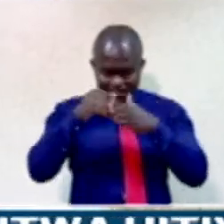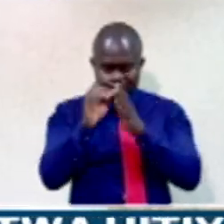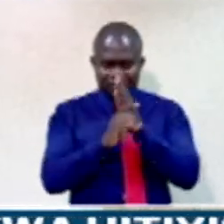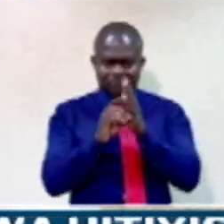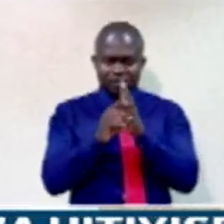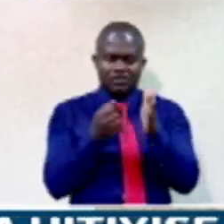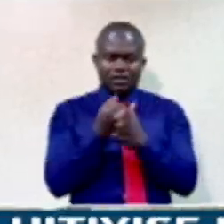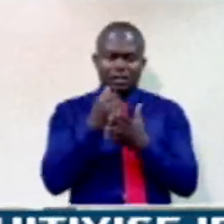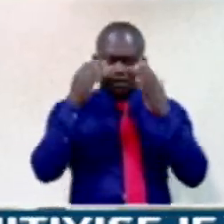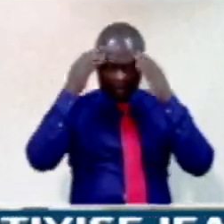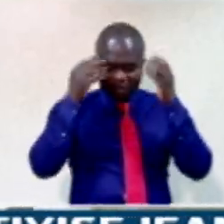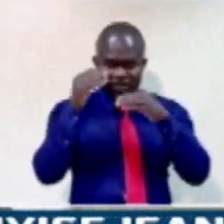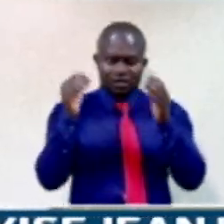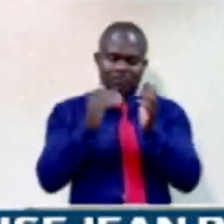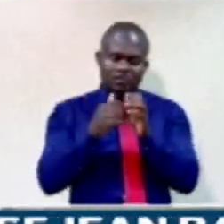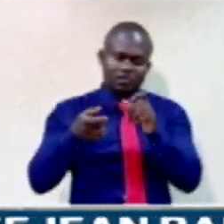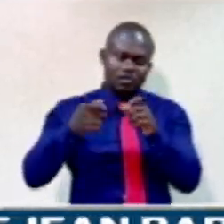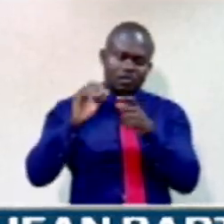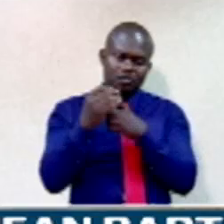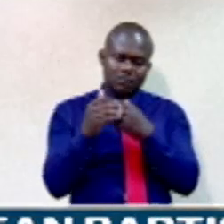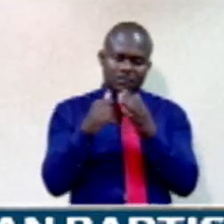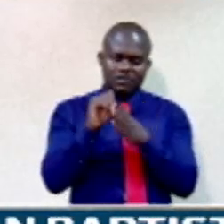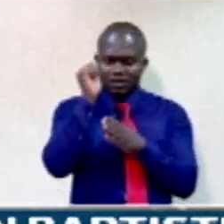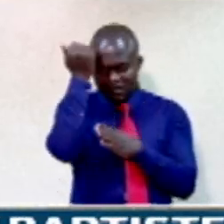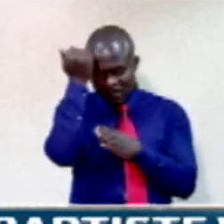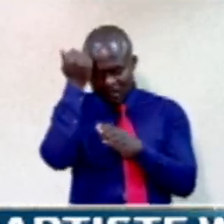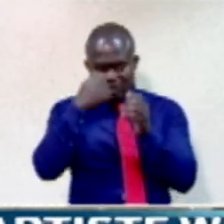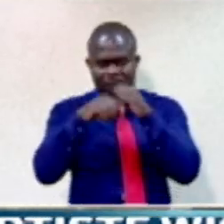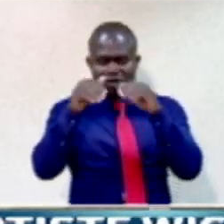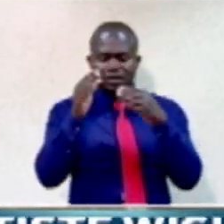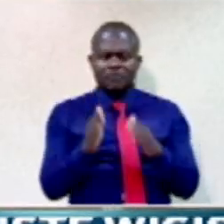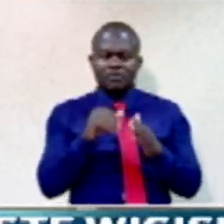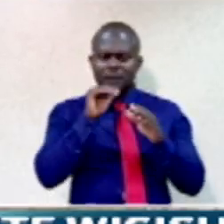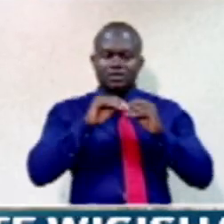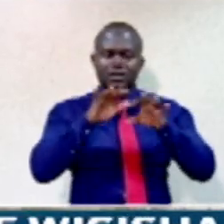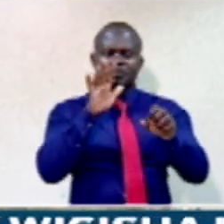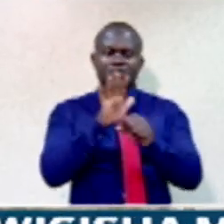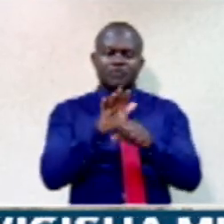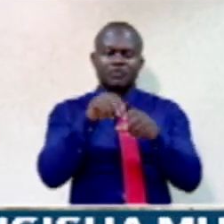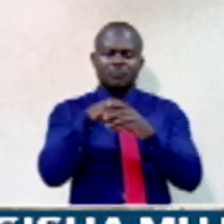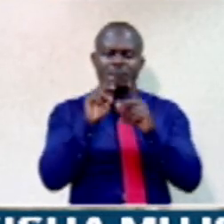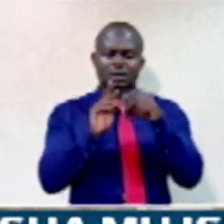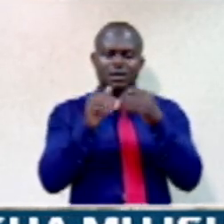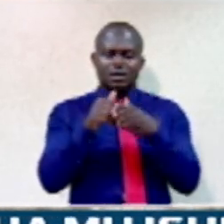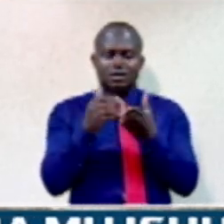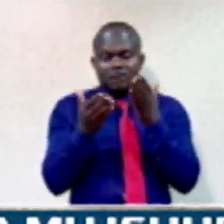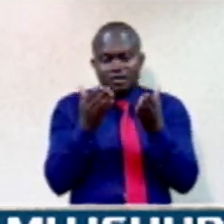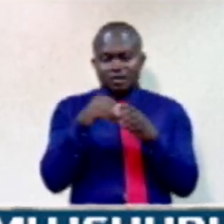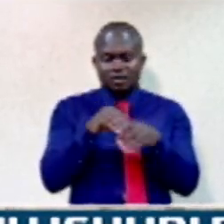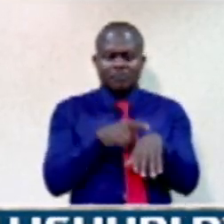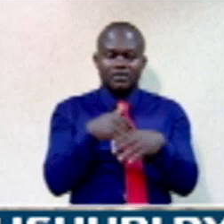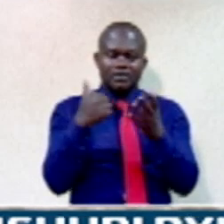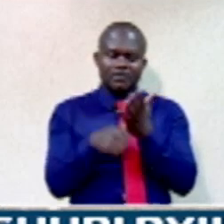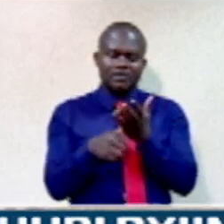impungenge, hakaniyongeraho ko n'umuco wo gushingana ibikorwa by'ubuhinzi n'ubworozi utarakwira cyane mu baturage, ngo nibura umuturage mu gihe